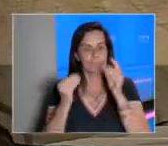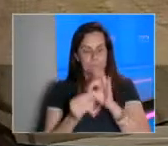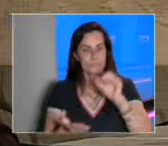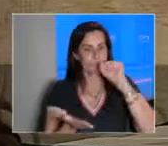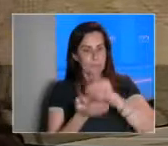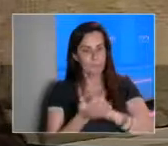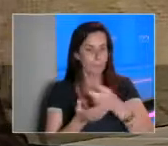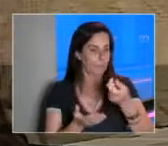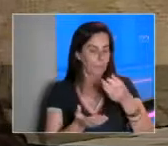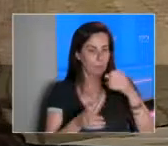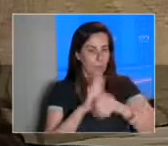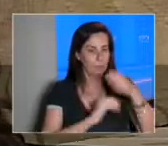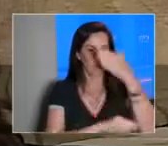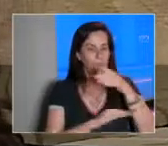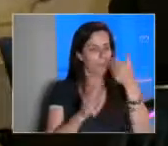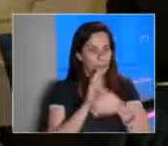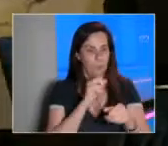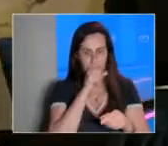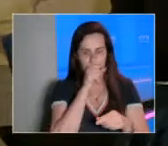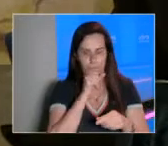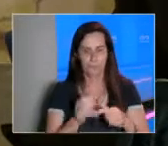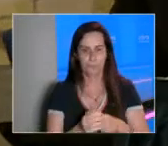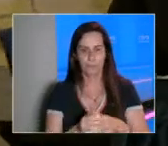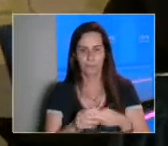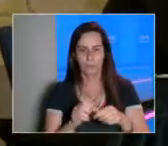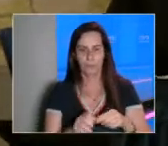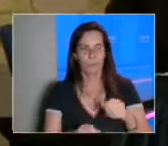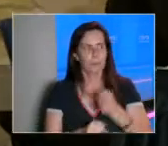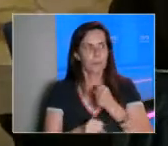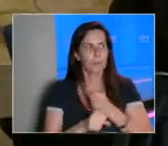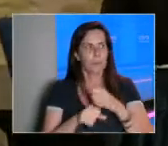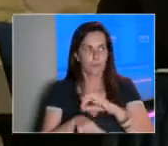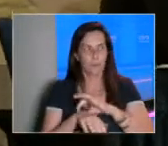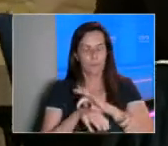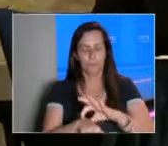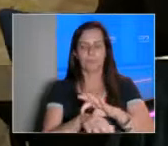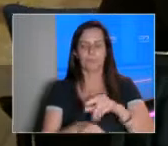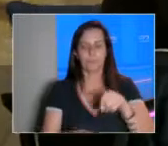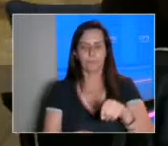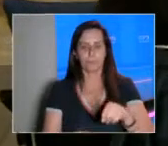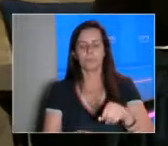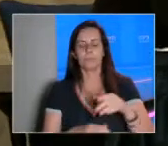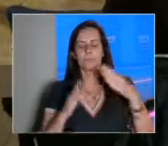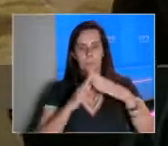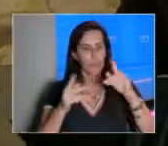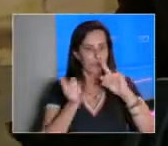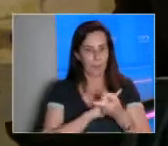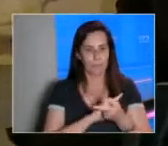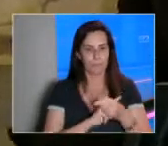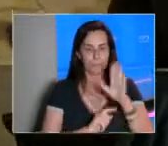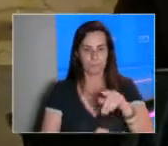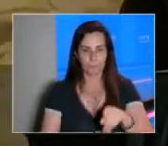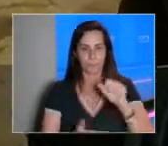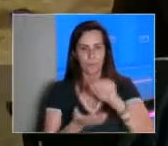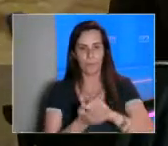על חשבון קופת המדינה? האם הוא מוותר על האפשרות לעשות הובלה של כל הציוד שלו אל המעון החליפי שלו גם